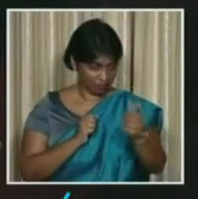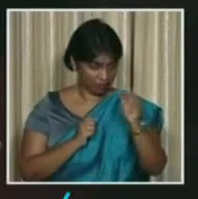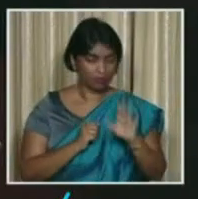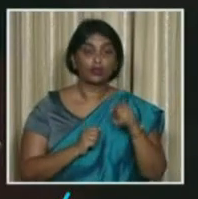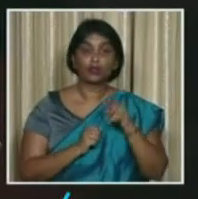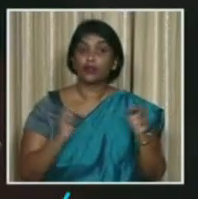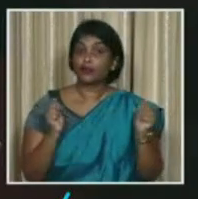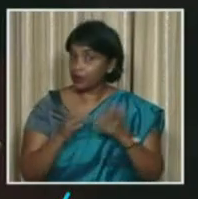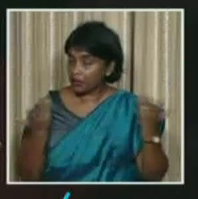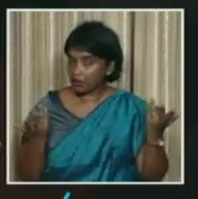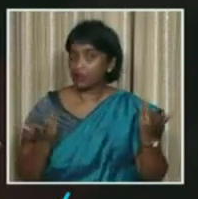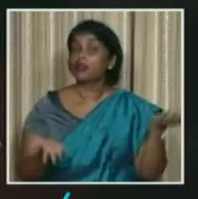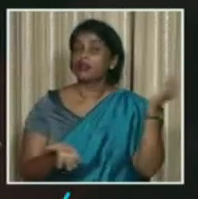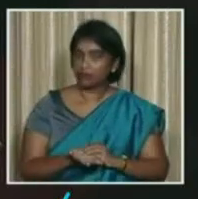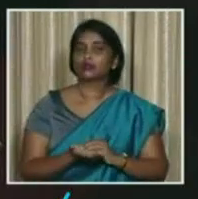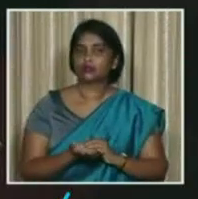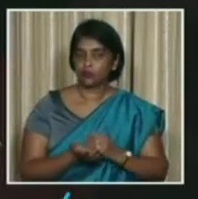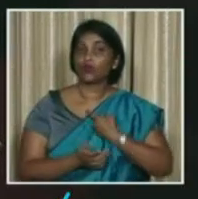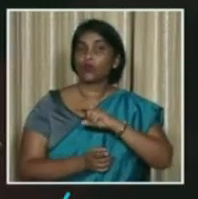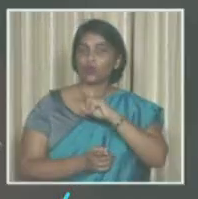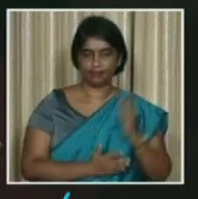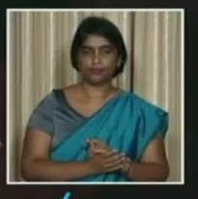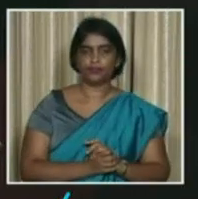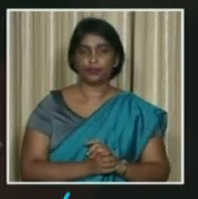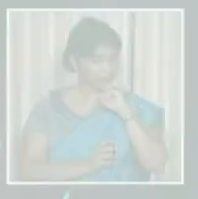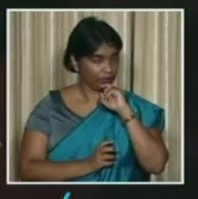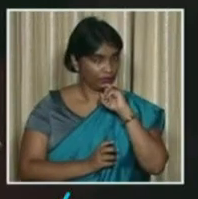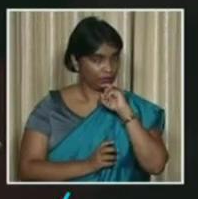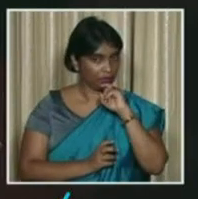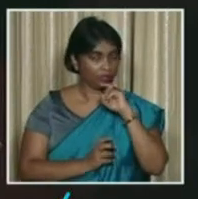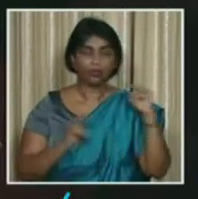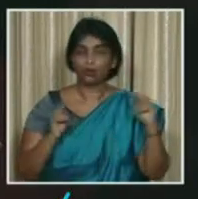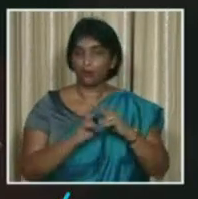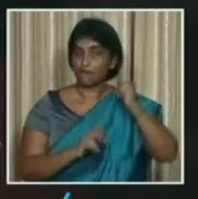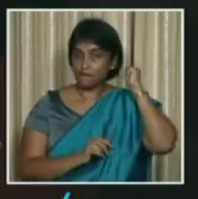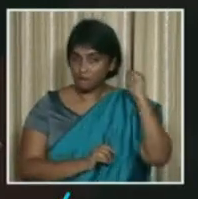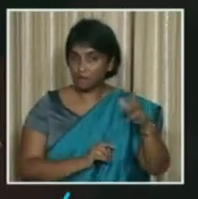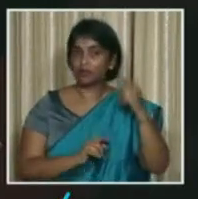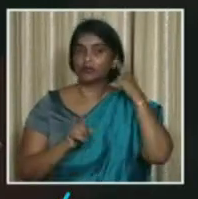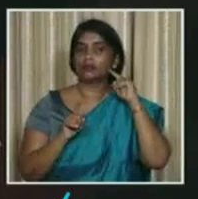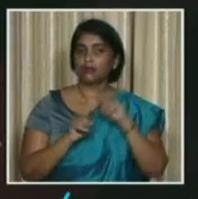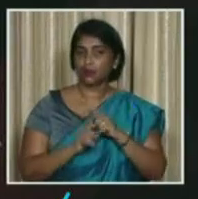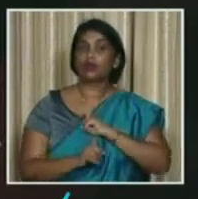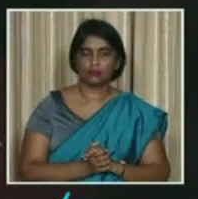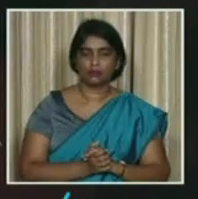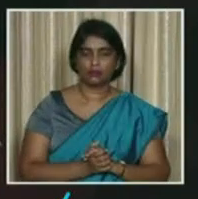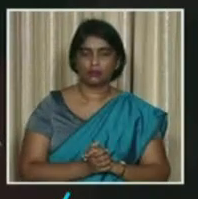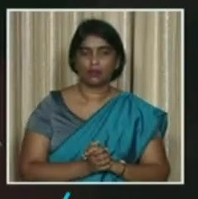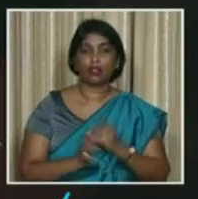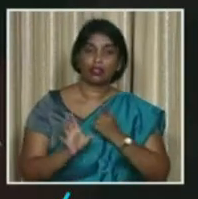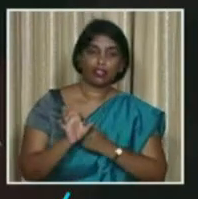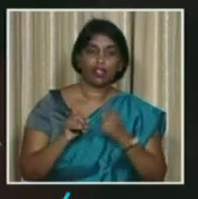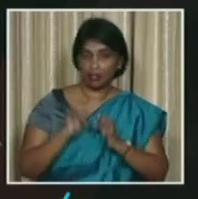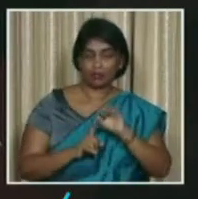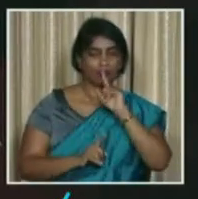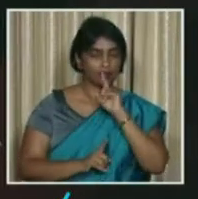කරන්න. කටයුතු නොකරොත් නැවත වරක් අපි අධිකරණයට යනවා. අධිකරණයට අපහාස කිරීම සම්බන්ධව අපි අධිකරණයට යනවා. දොළවත්ත